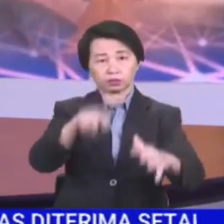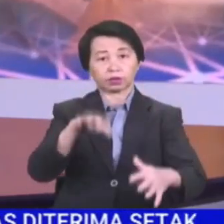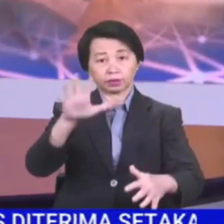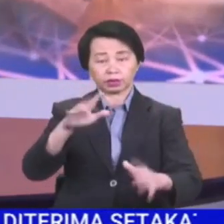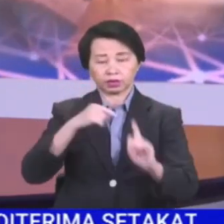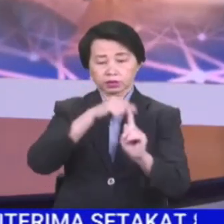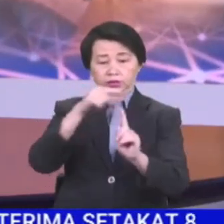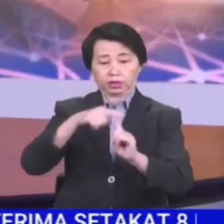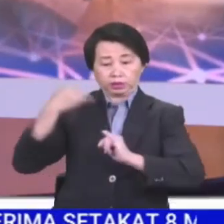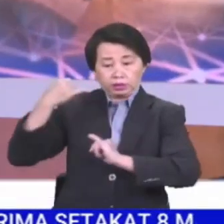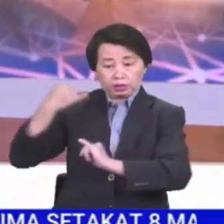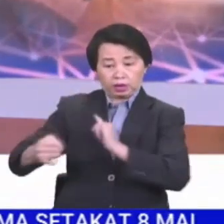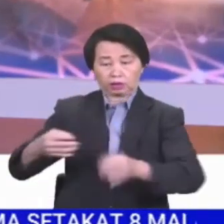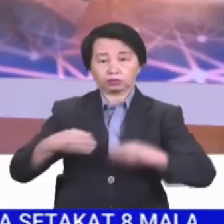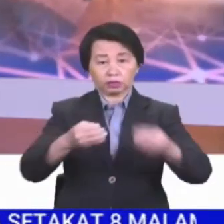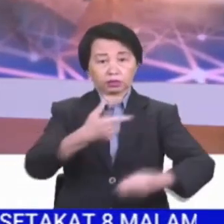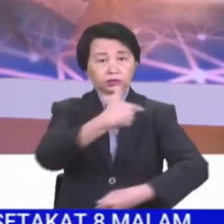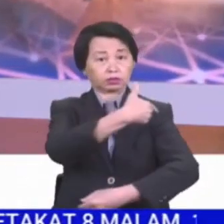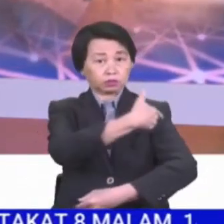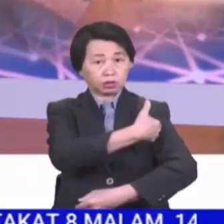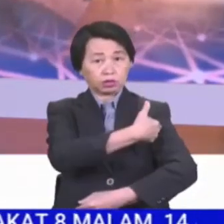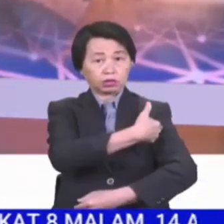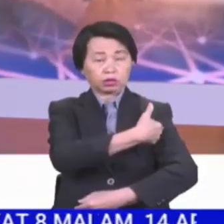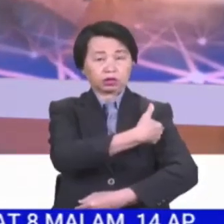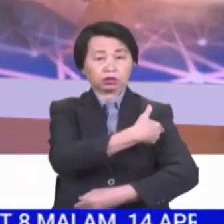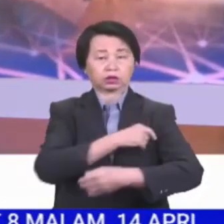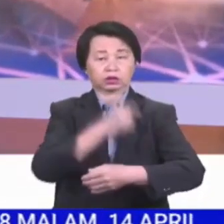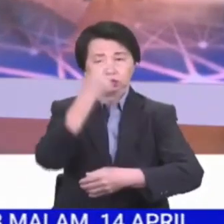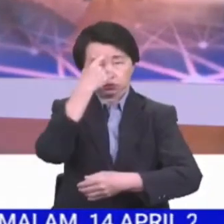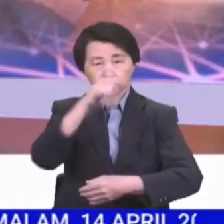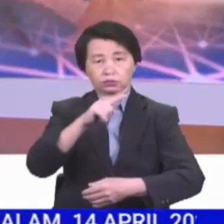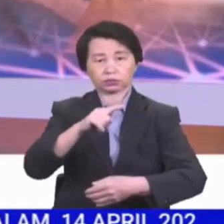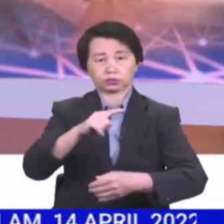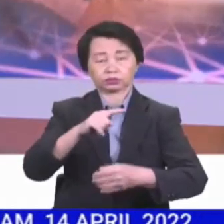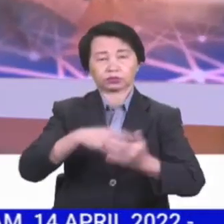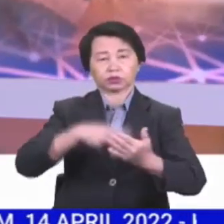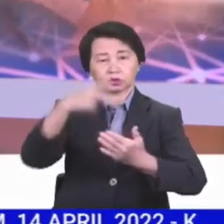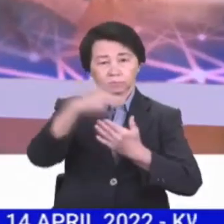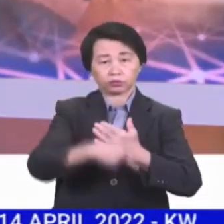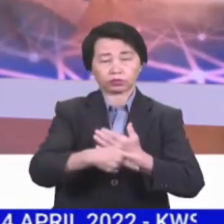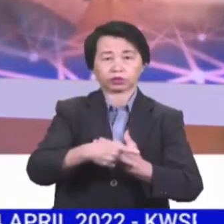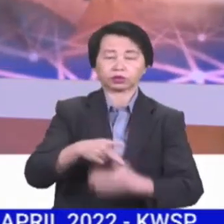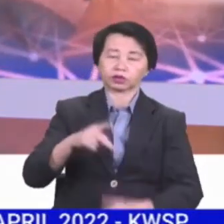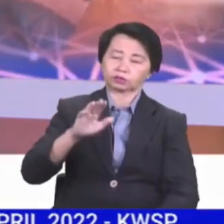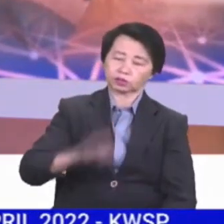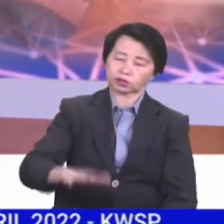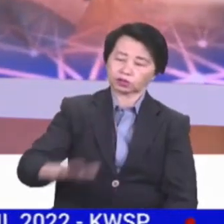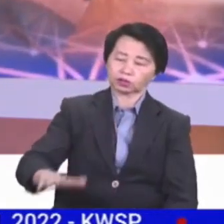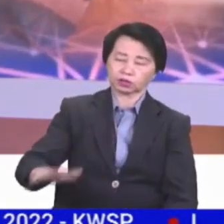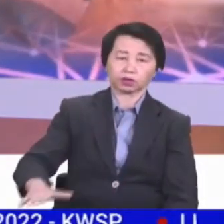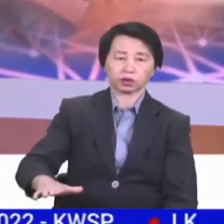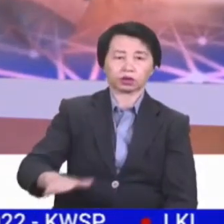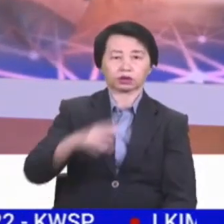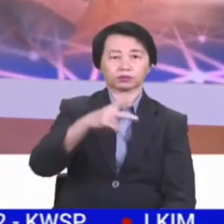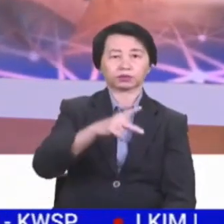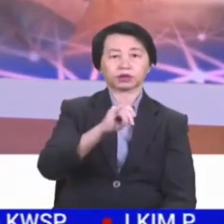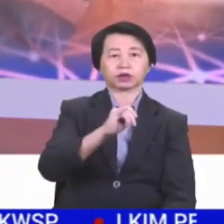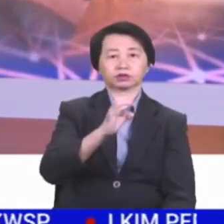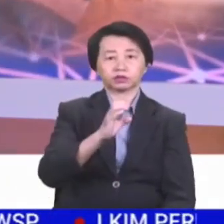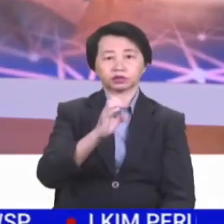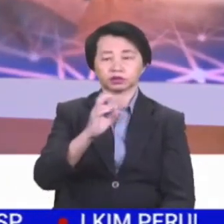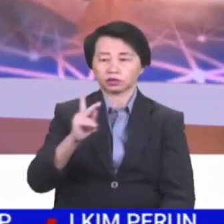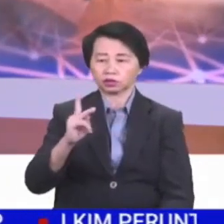adalah tarikh akhir pemberian dos vaksin COVID-19 di bawah program imunisasi COVID-19 kanak-kanak PIC